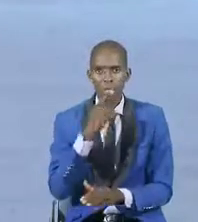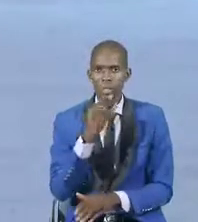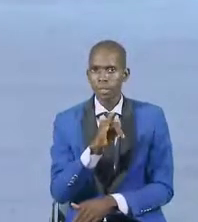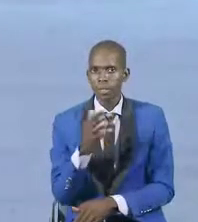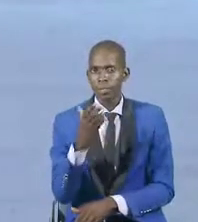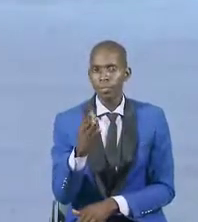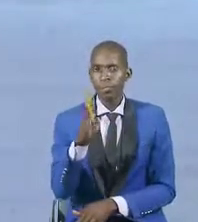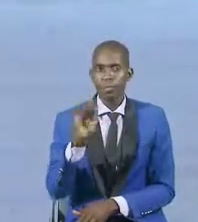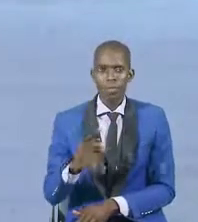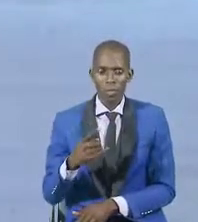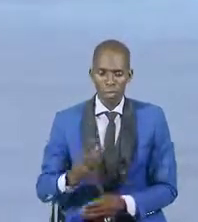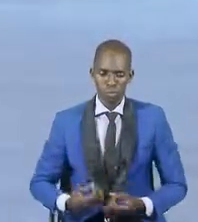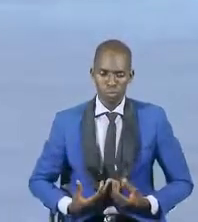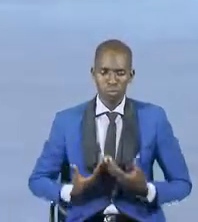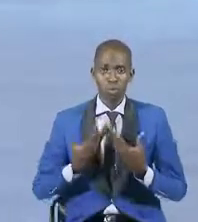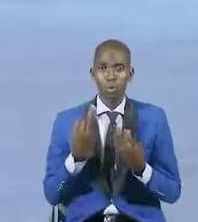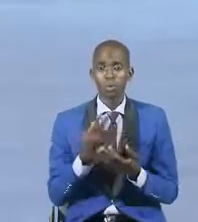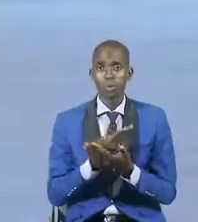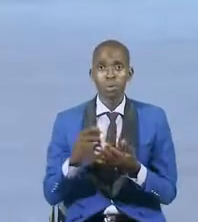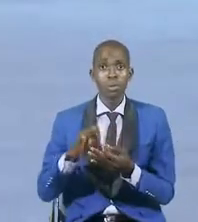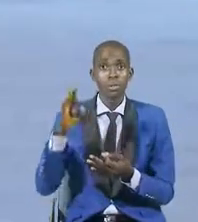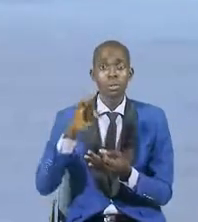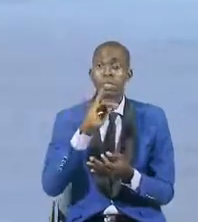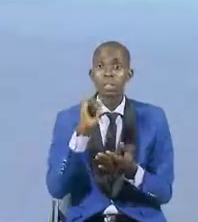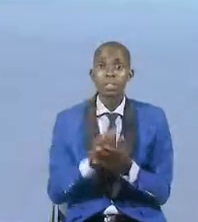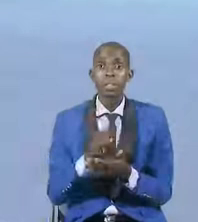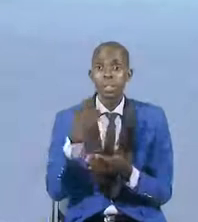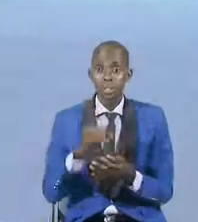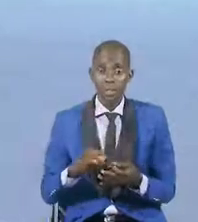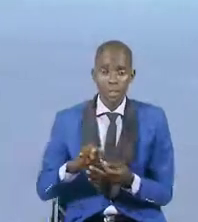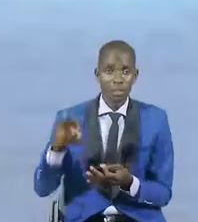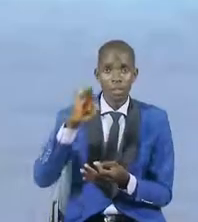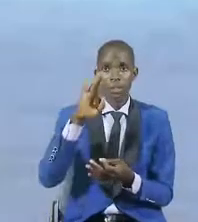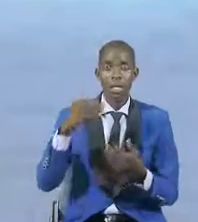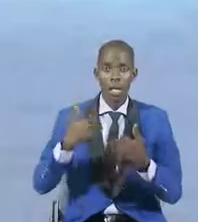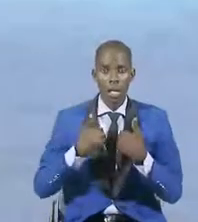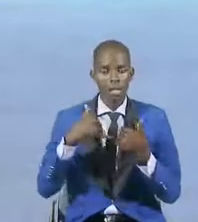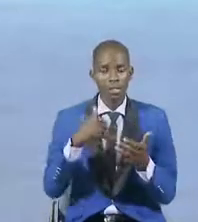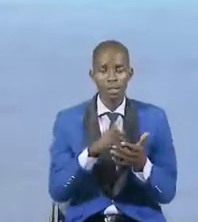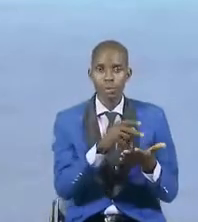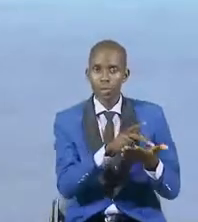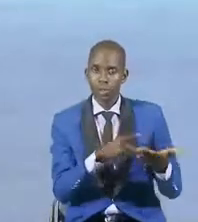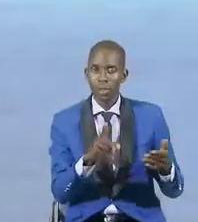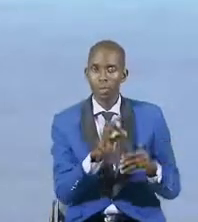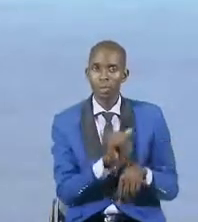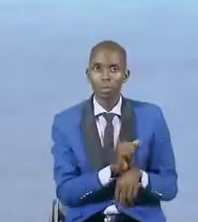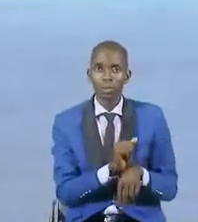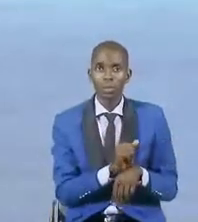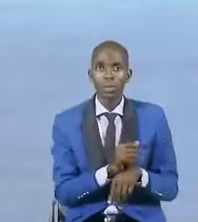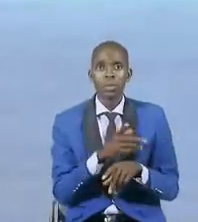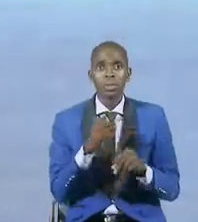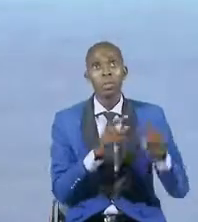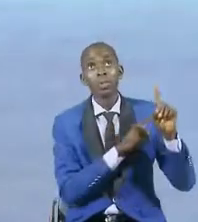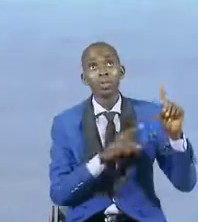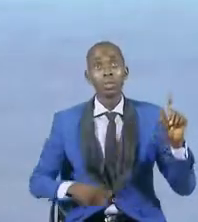dit par l'inspiration du Saint-Esprit, c'est que l'Esprit a son rôle. Et